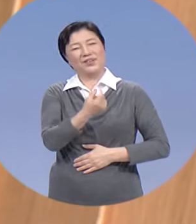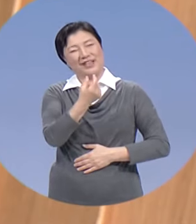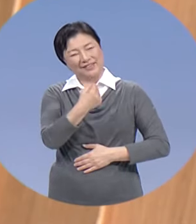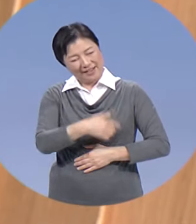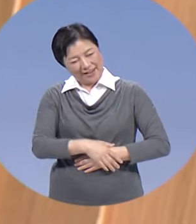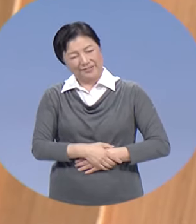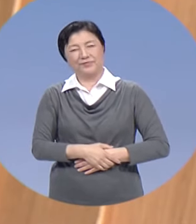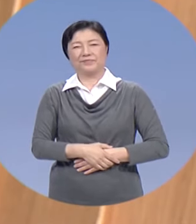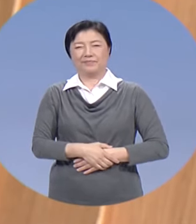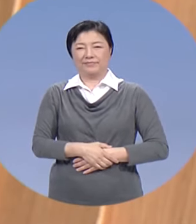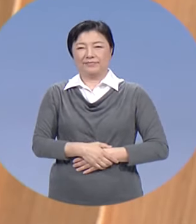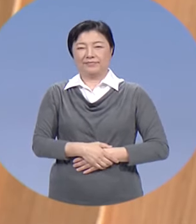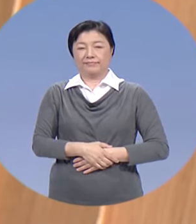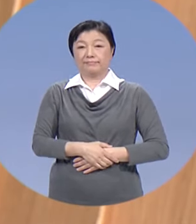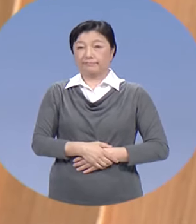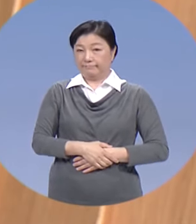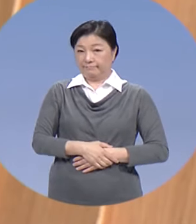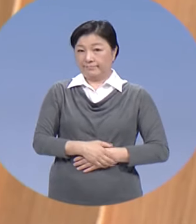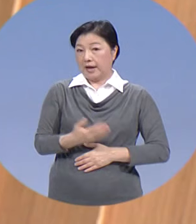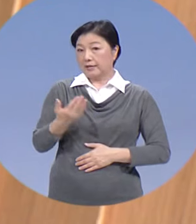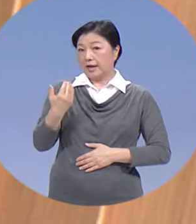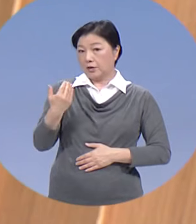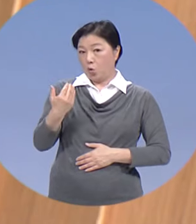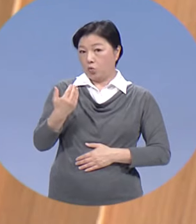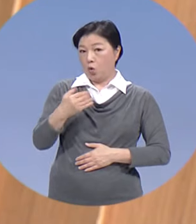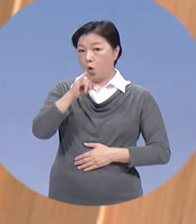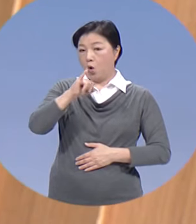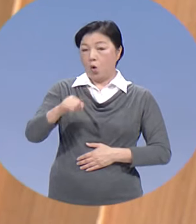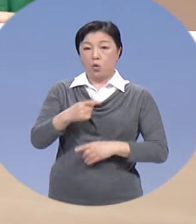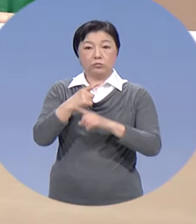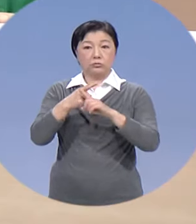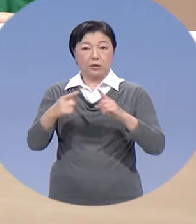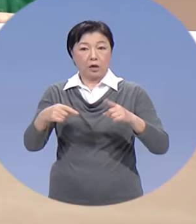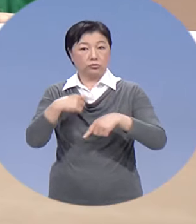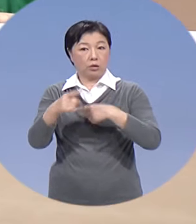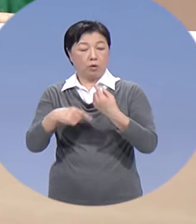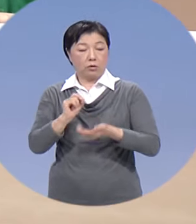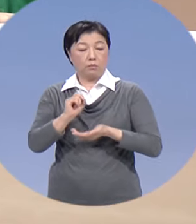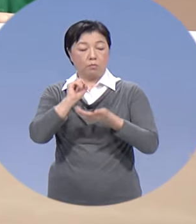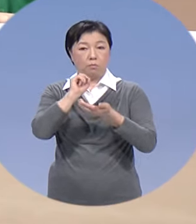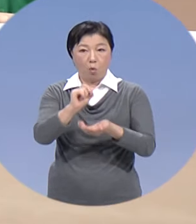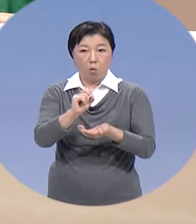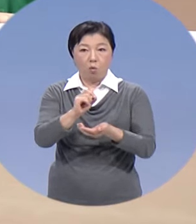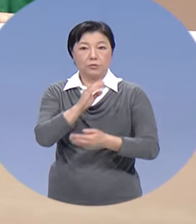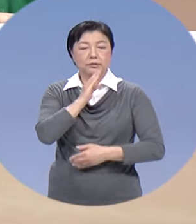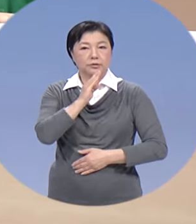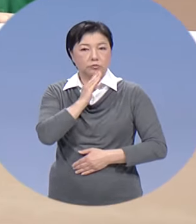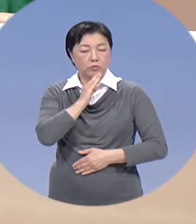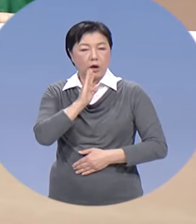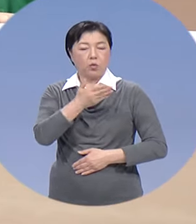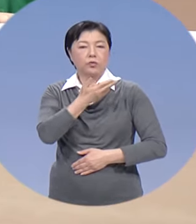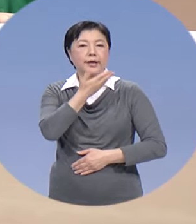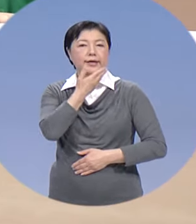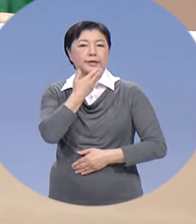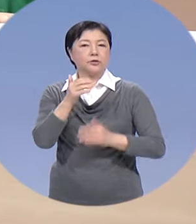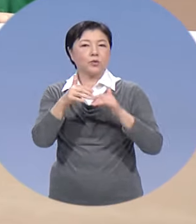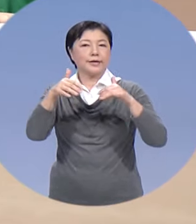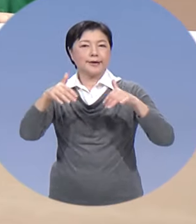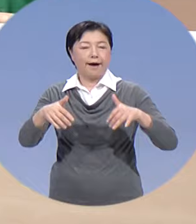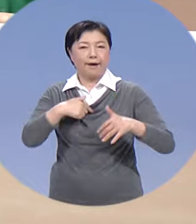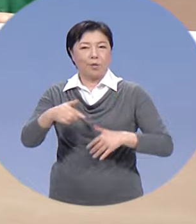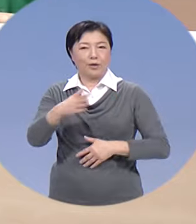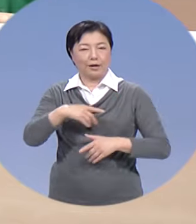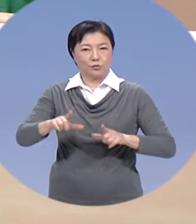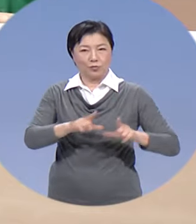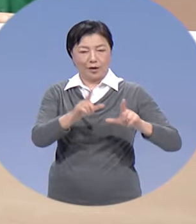ね。ということで、先ほど JAXA の話が出ましたが、実は JAXA の大切な機関が私たち